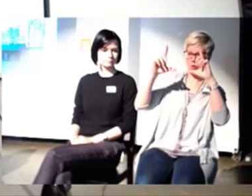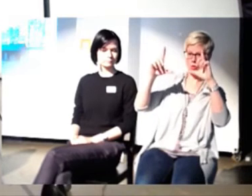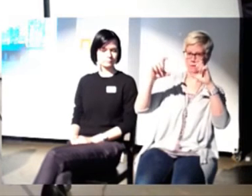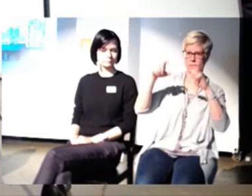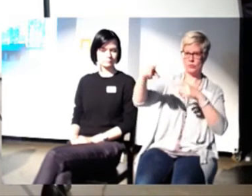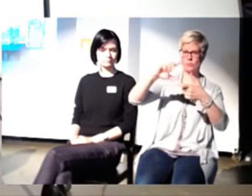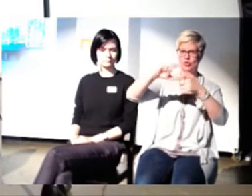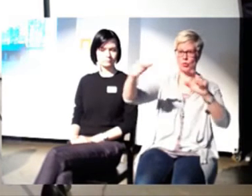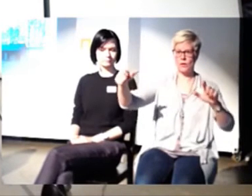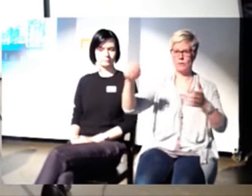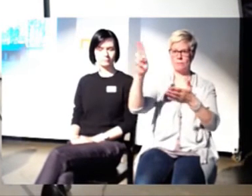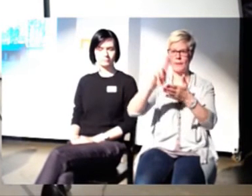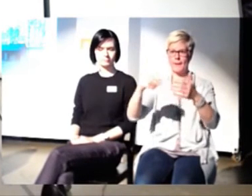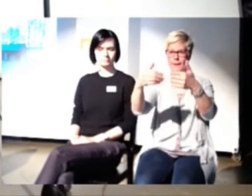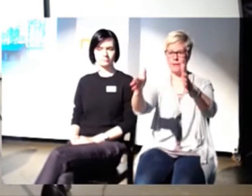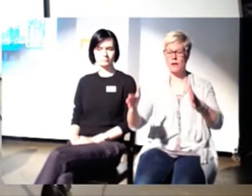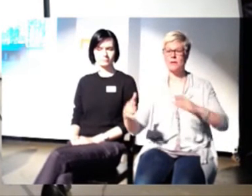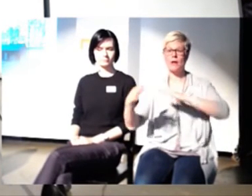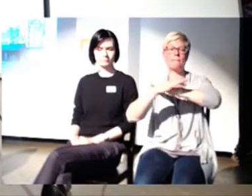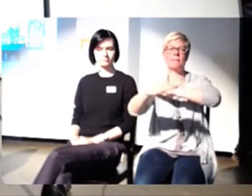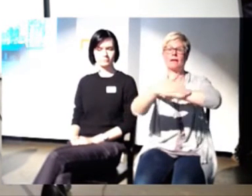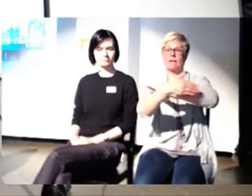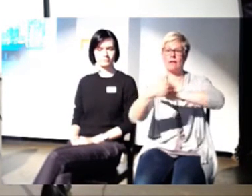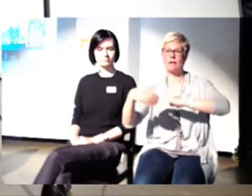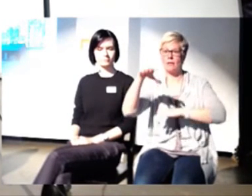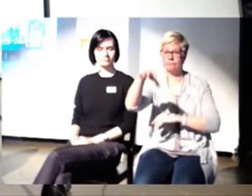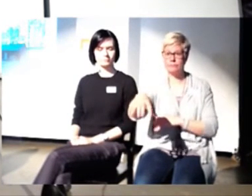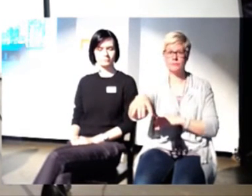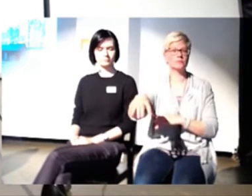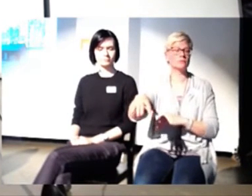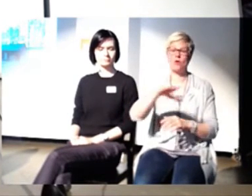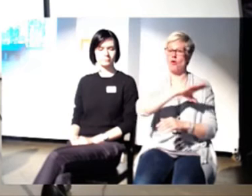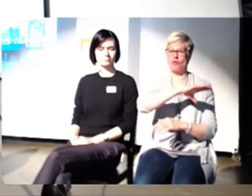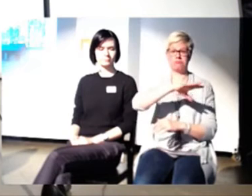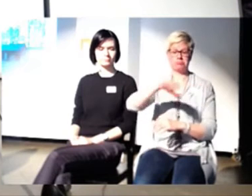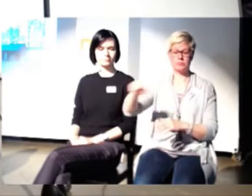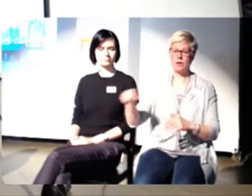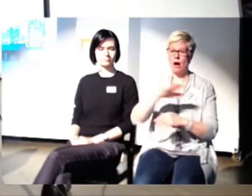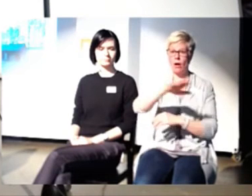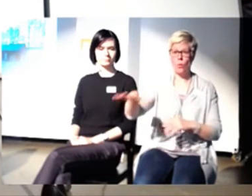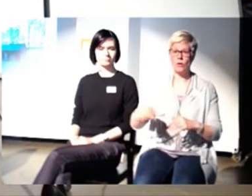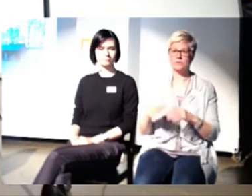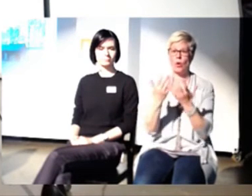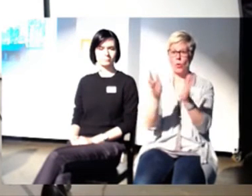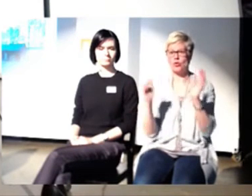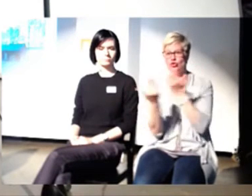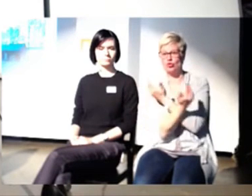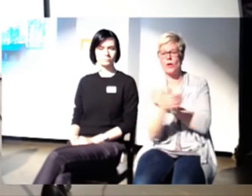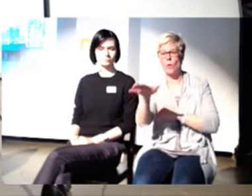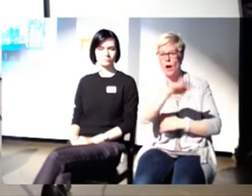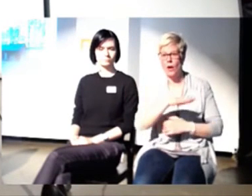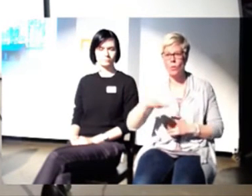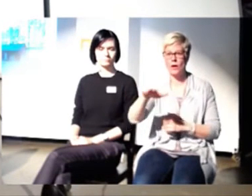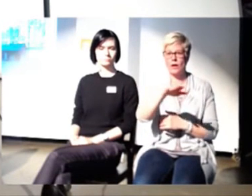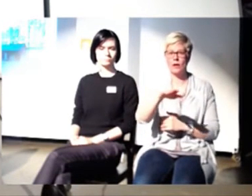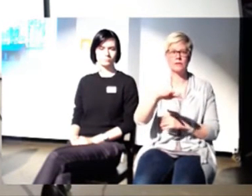atelierakennus, joka on merenrannalla. Koko tämä alue on oikeastaan luonnonsuojeltu alue. Eli täällä ei ole mitään muuta kuin täällä